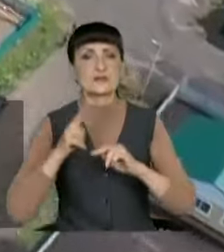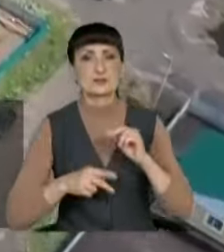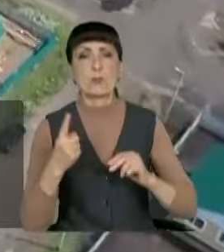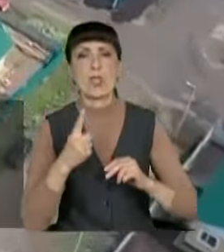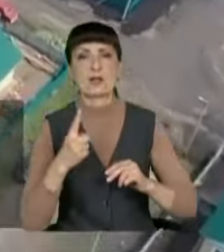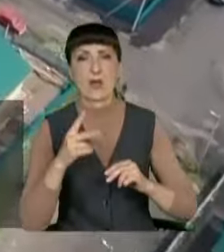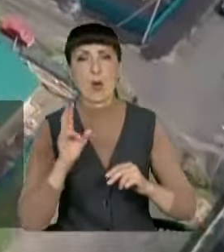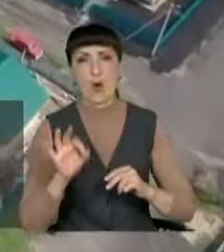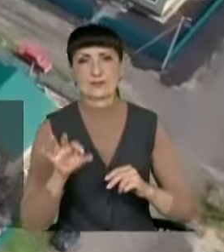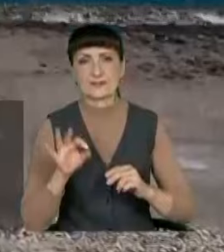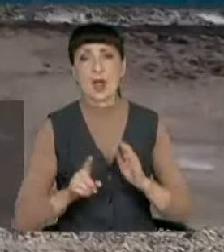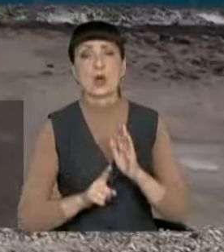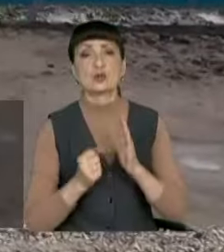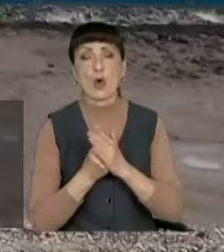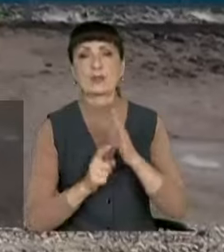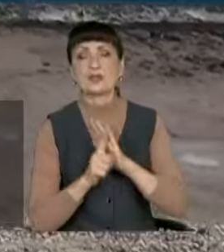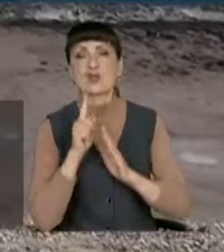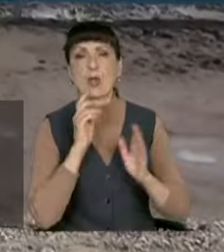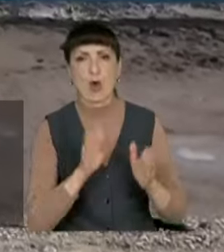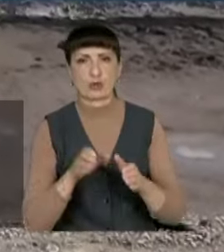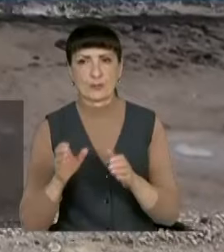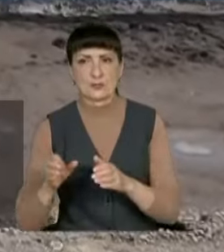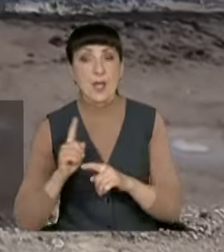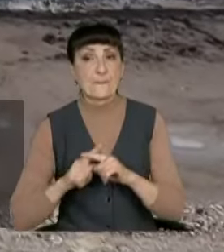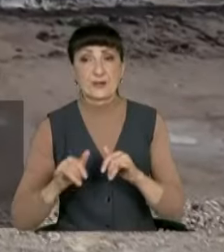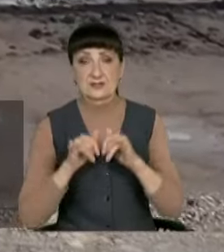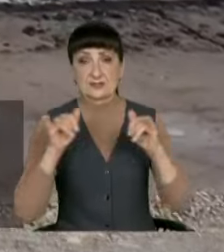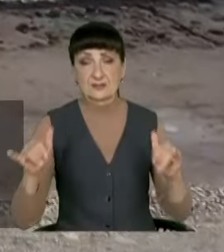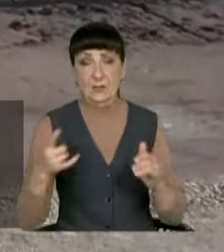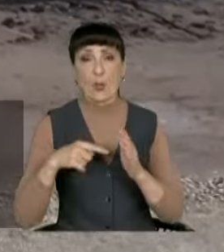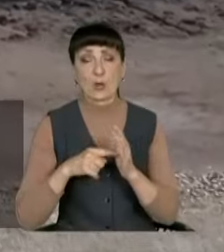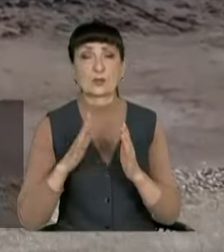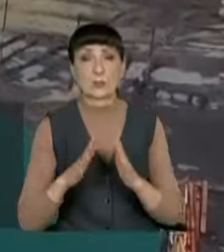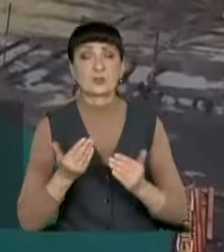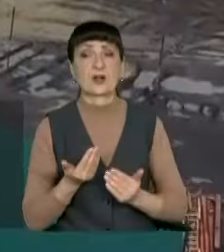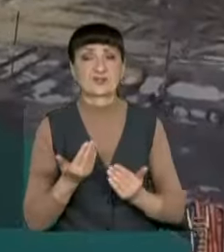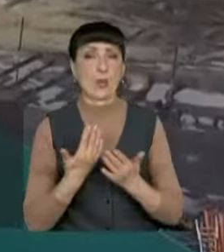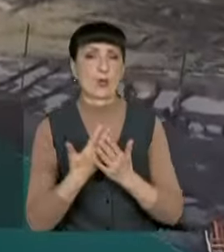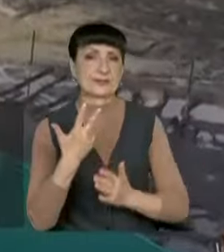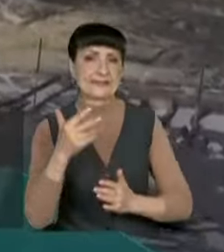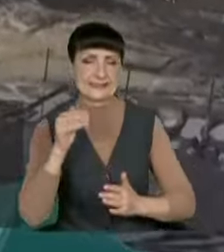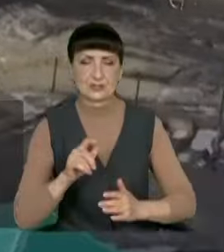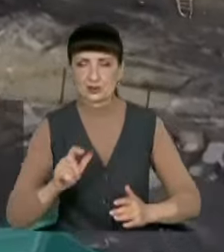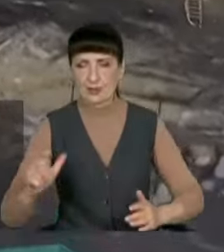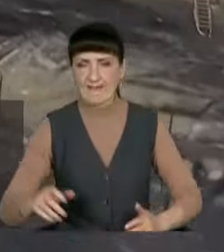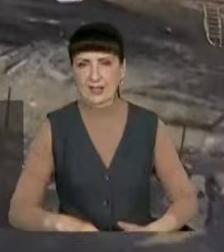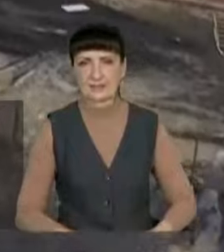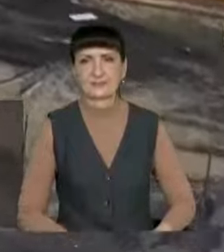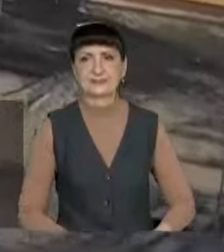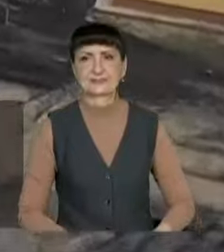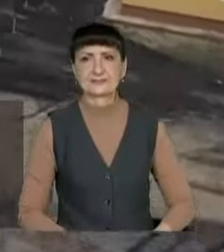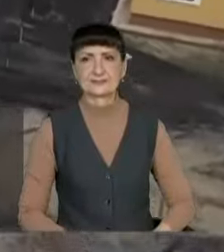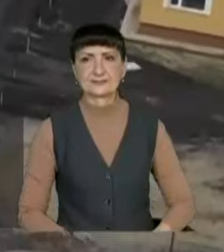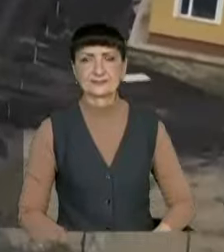1 октября, до начала отопительного сезона. В быстрорастущей части города будут проживать около 3000 человек. Нургуль Алина,